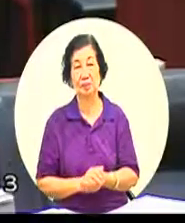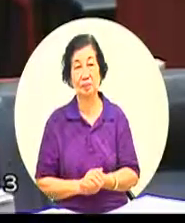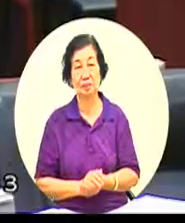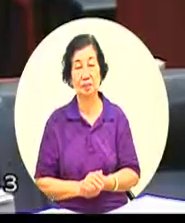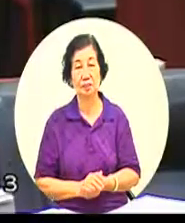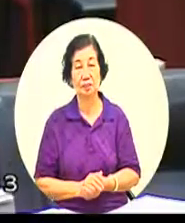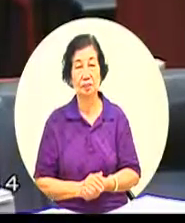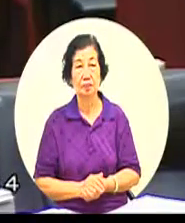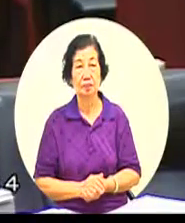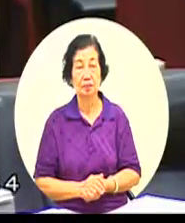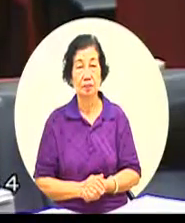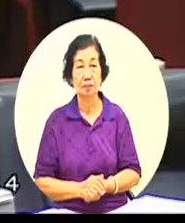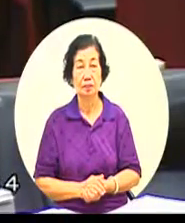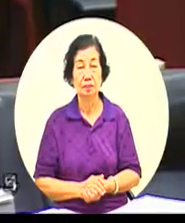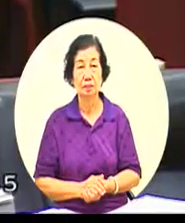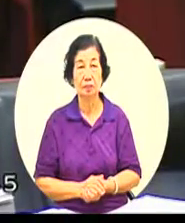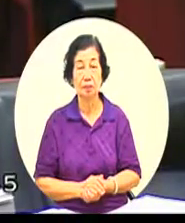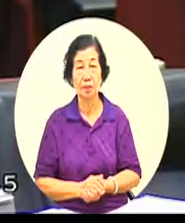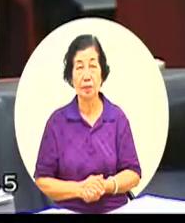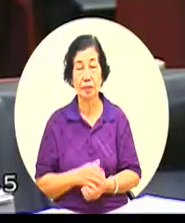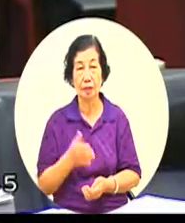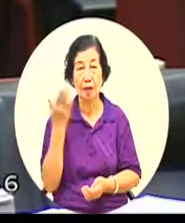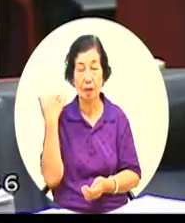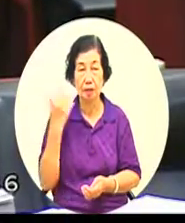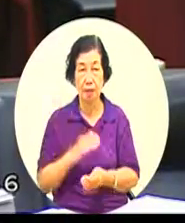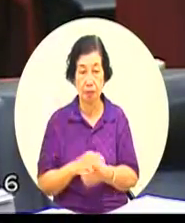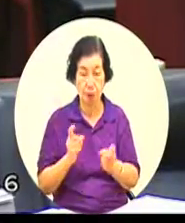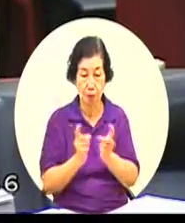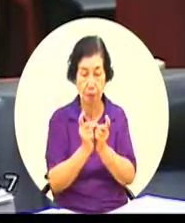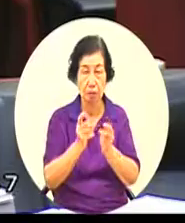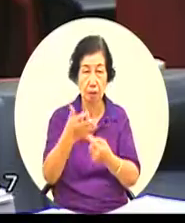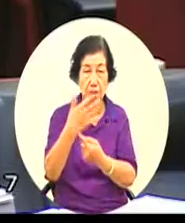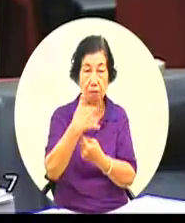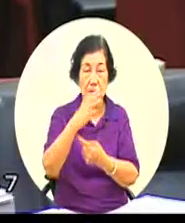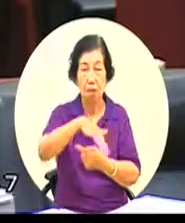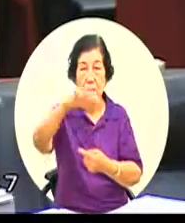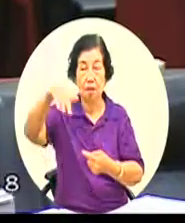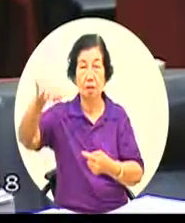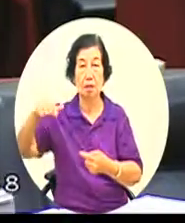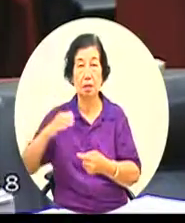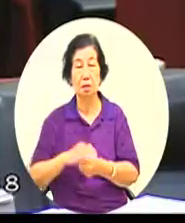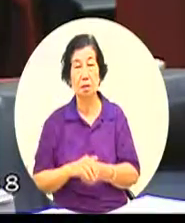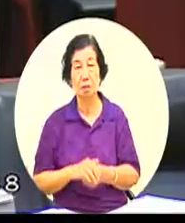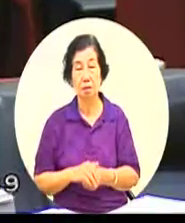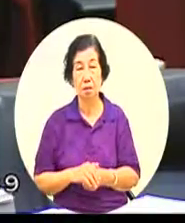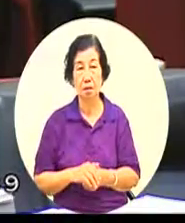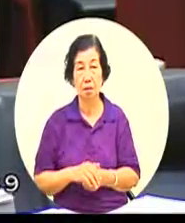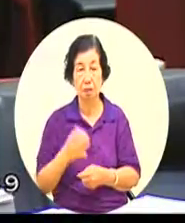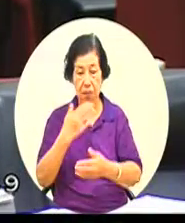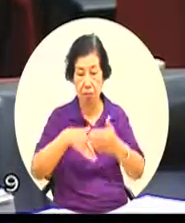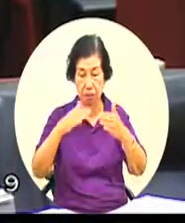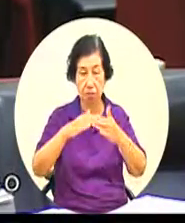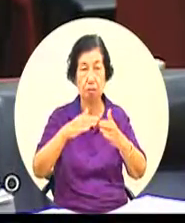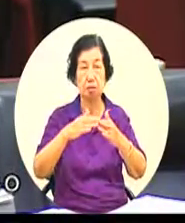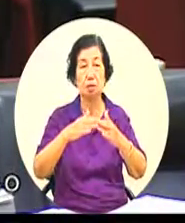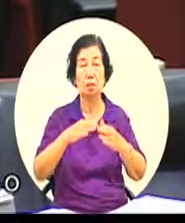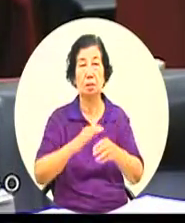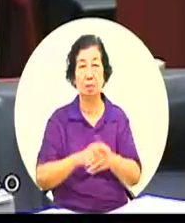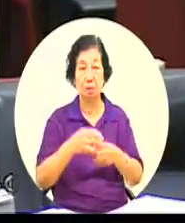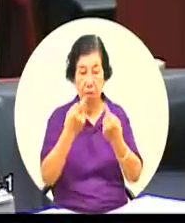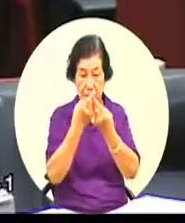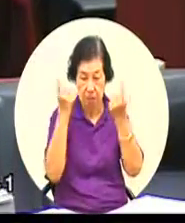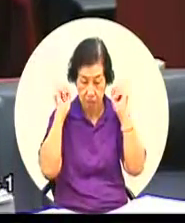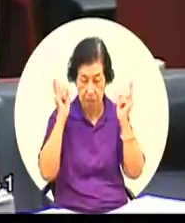上星期一对着阮基山，就在卖讲就是经啦，卖讲就是经啦。伫大学教